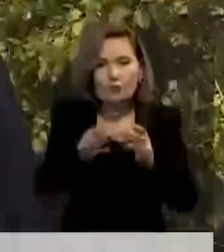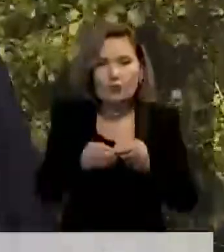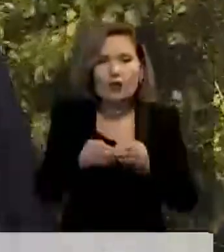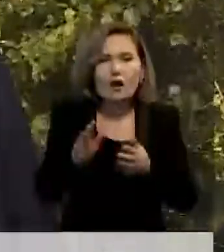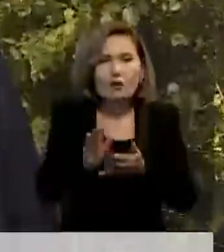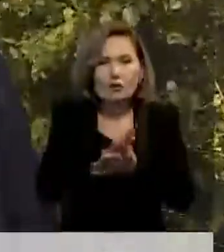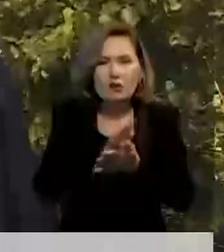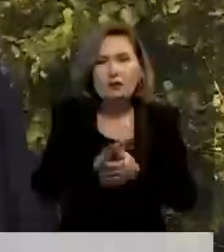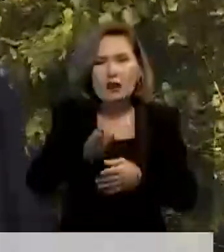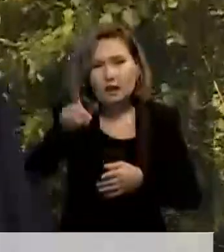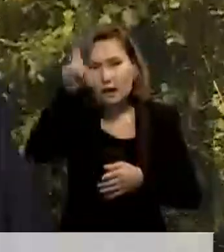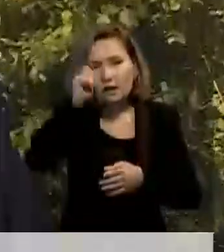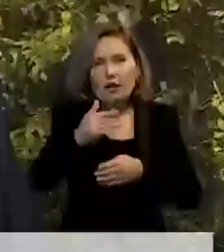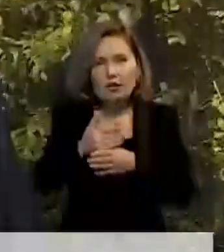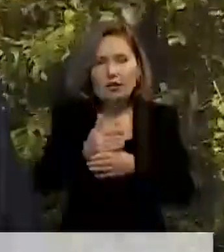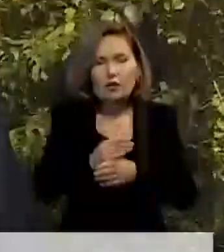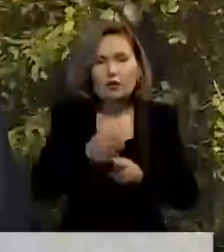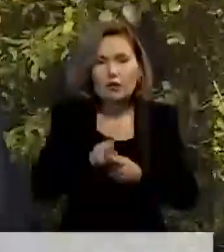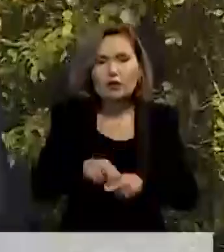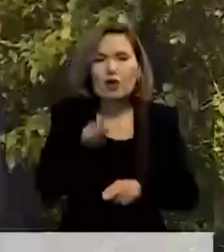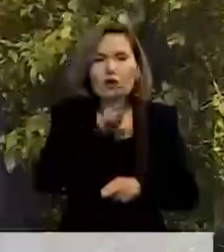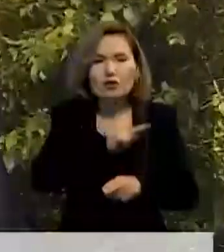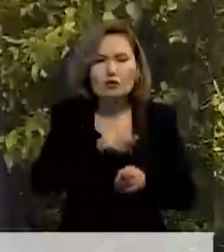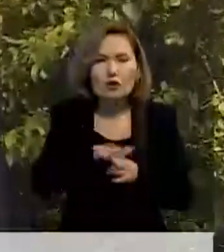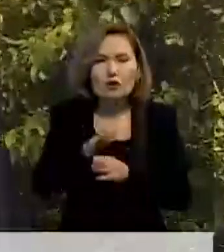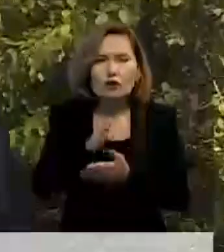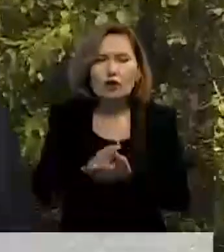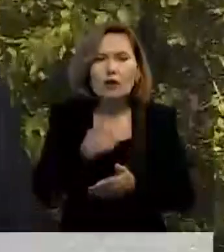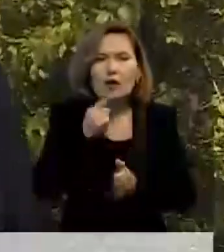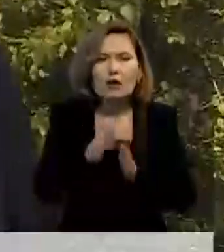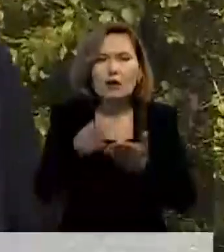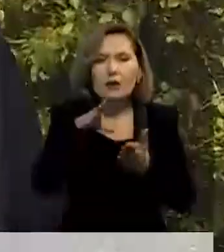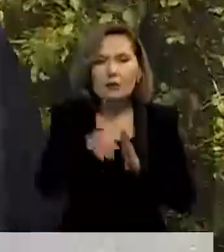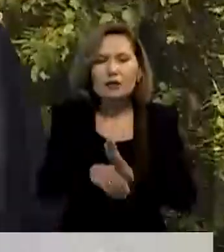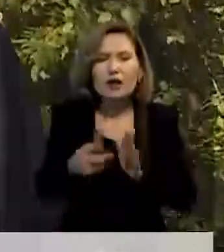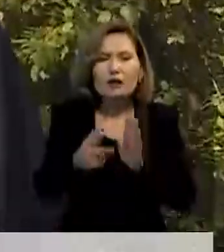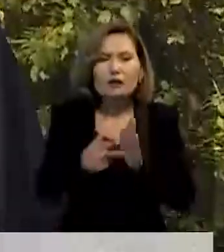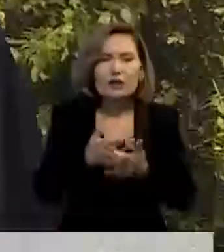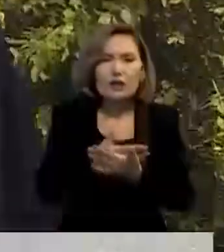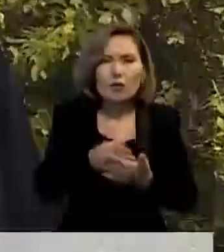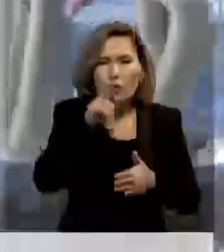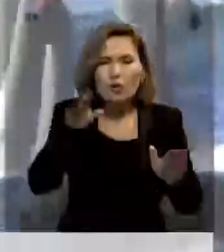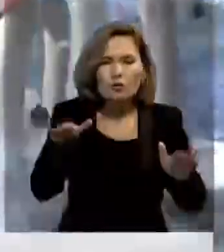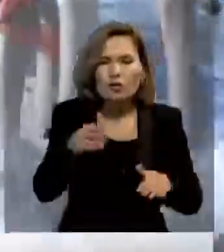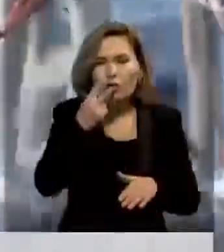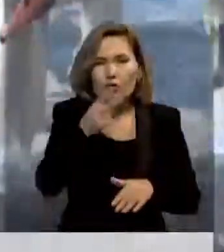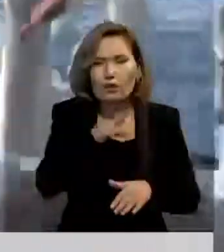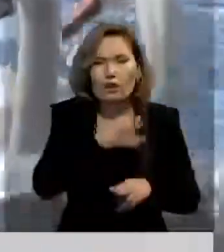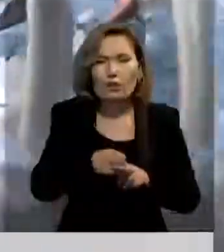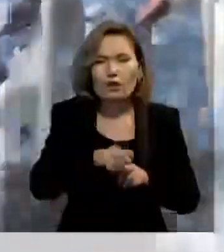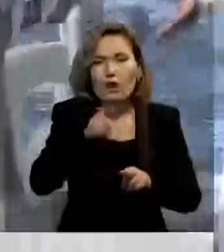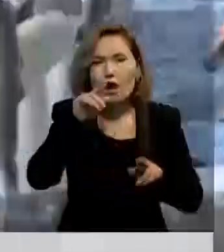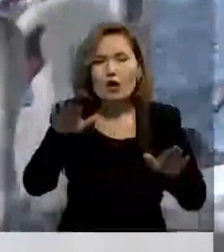келісті. Табылған 11 құс бірлескен жұмыс барысында анықталып отыр. Сондай-ақ қызыл кітапқа енген 8 түрлі құсты да кездестірдік.